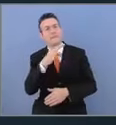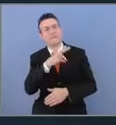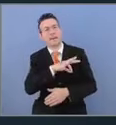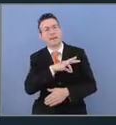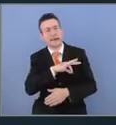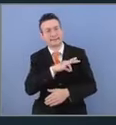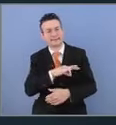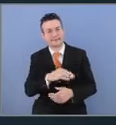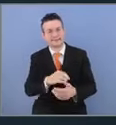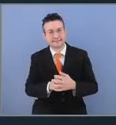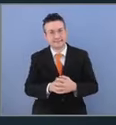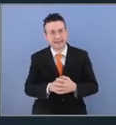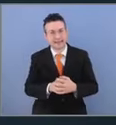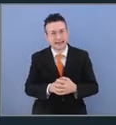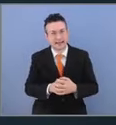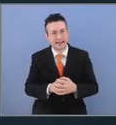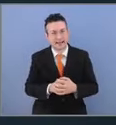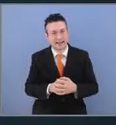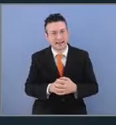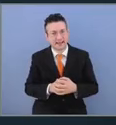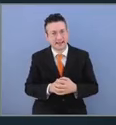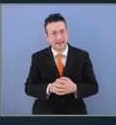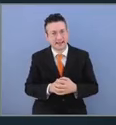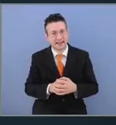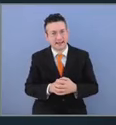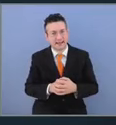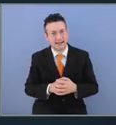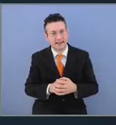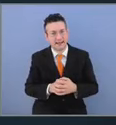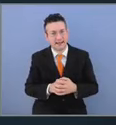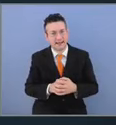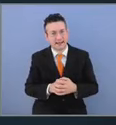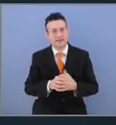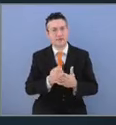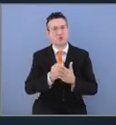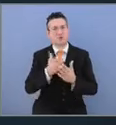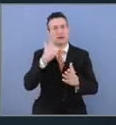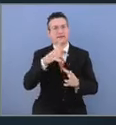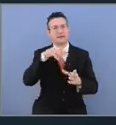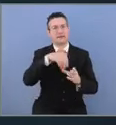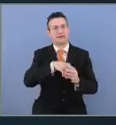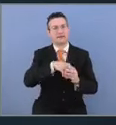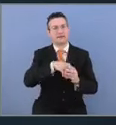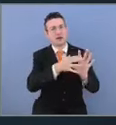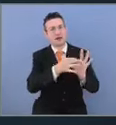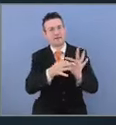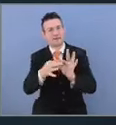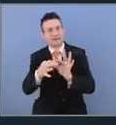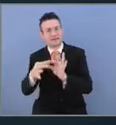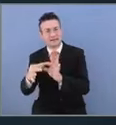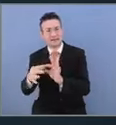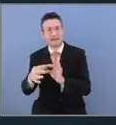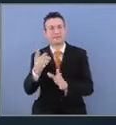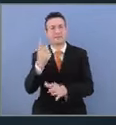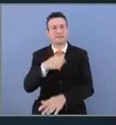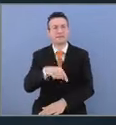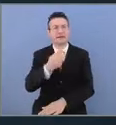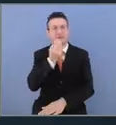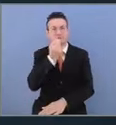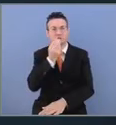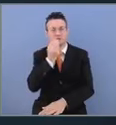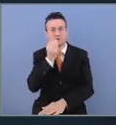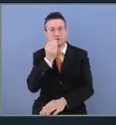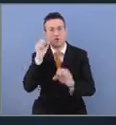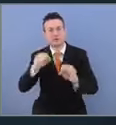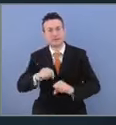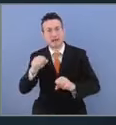delle filiere, dei soggetti dentro la filiera, perché per un cibo che sicuramente è sano ed etico, questo non vuol dire, non può non voler